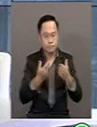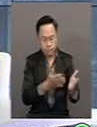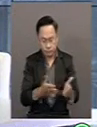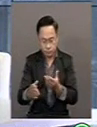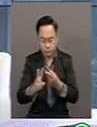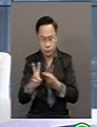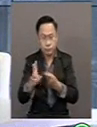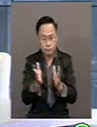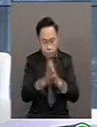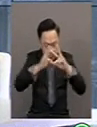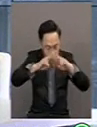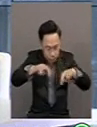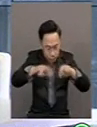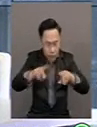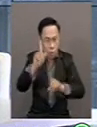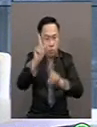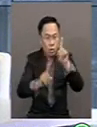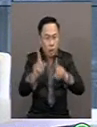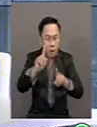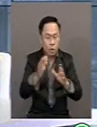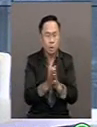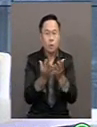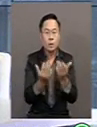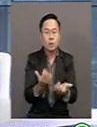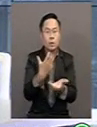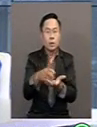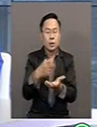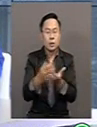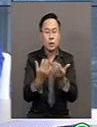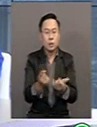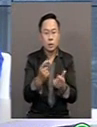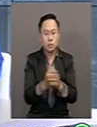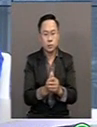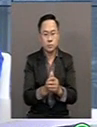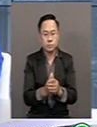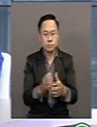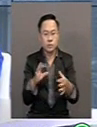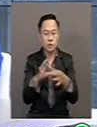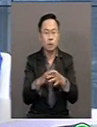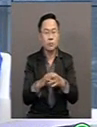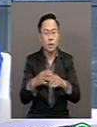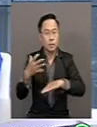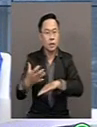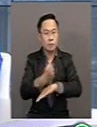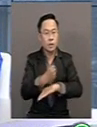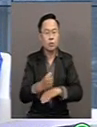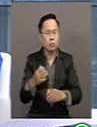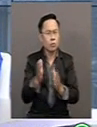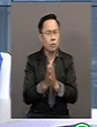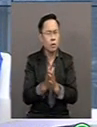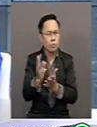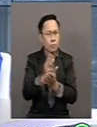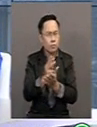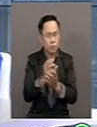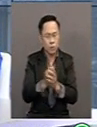ครับคุณผู้ชมครับมีผลสำรวจออกมานะครับวันนี้เอามาเล่าคุณชมฟังนะครับเป็นผลสำรวจเกี่ยวข้องกับทางการเมืองจากทางซูเปอร์โพล